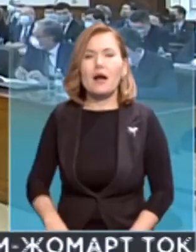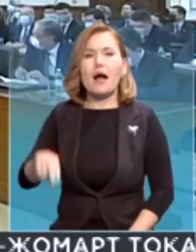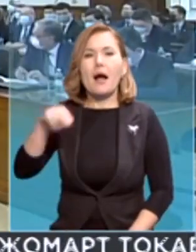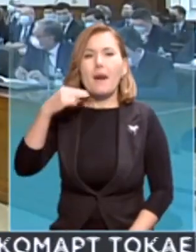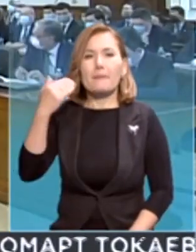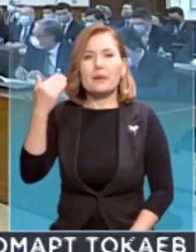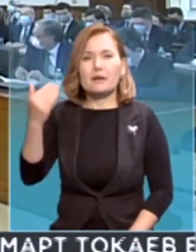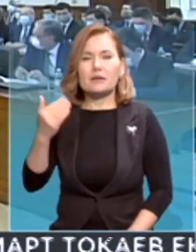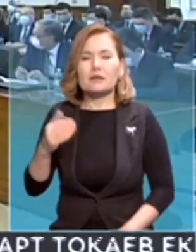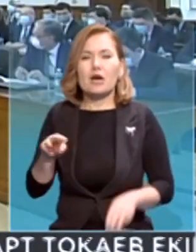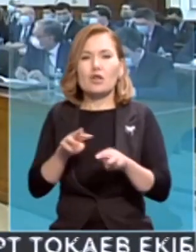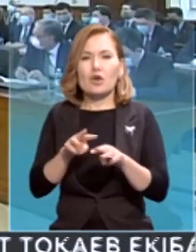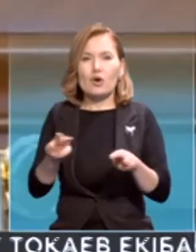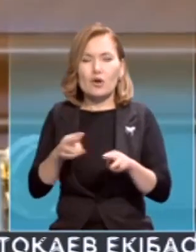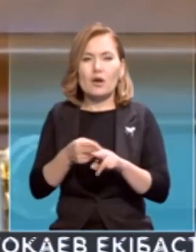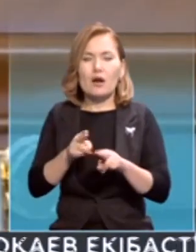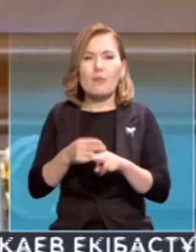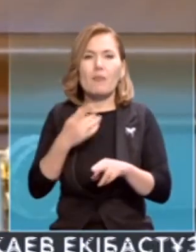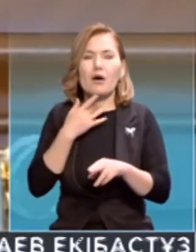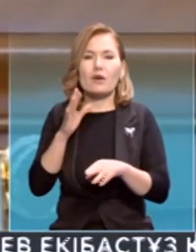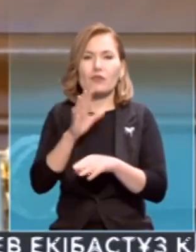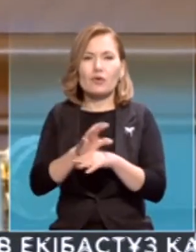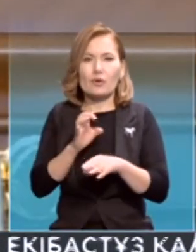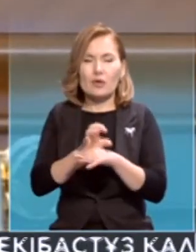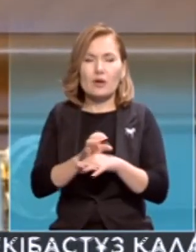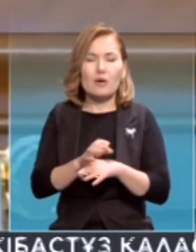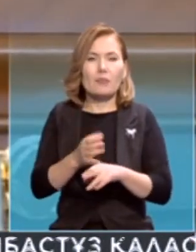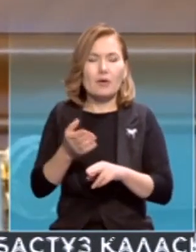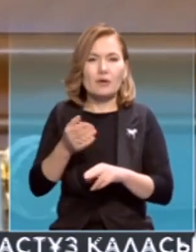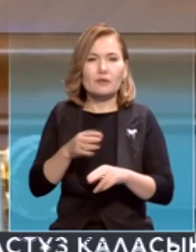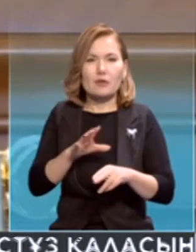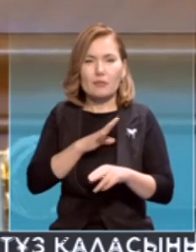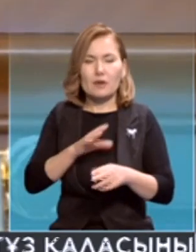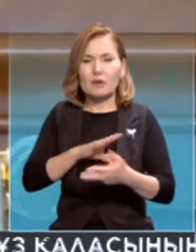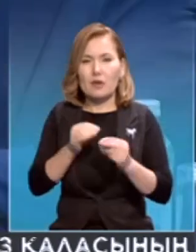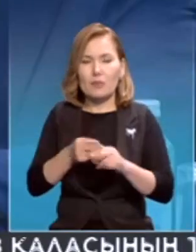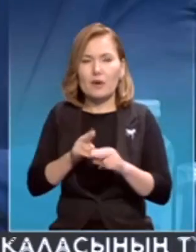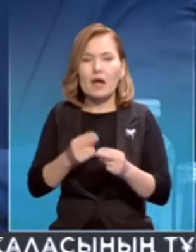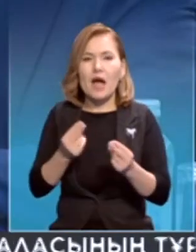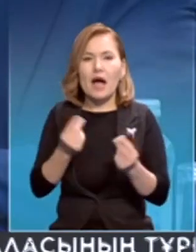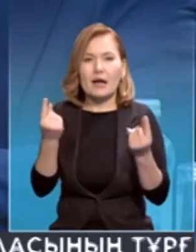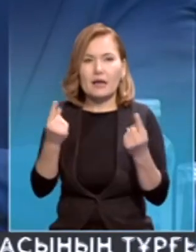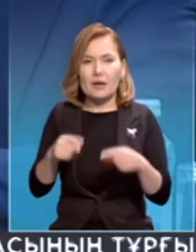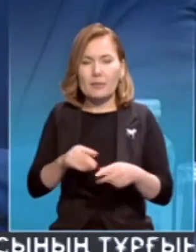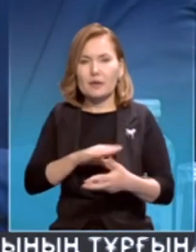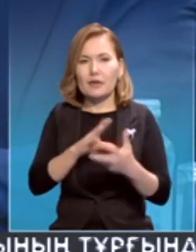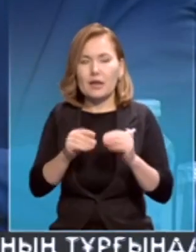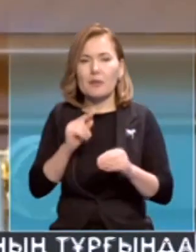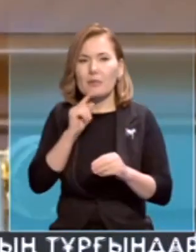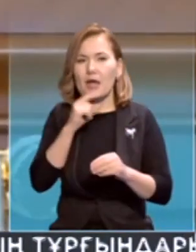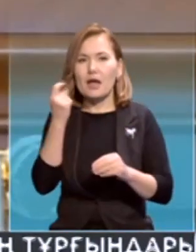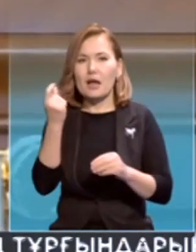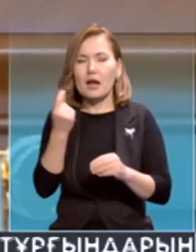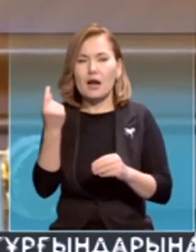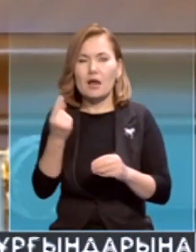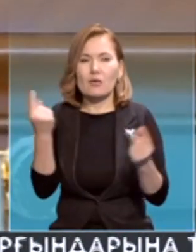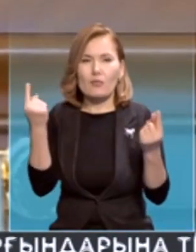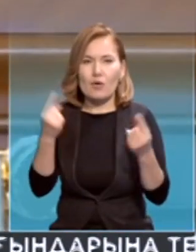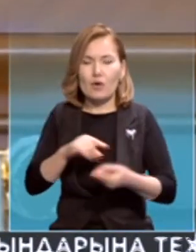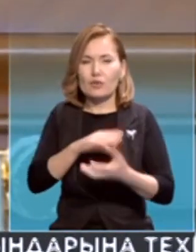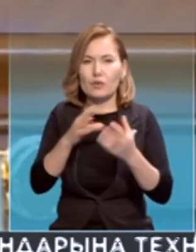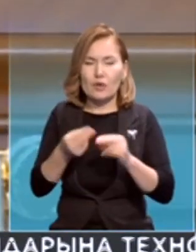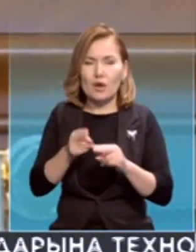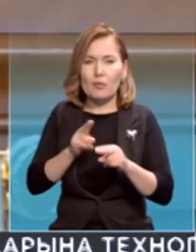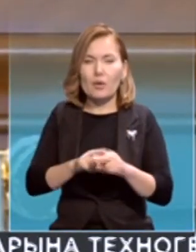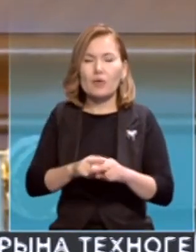үкіметтің бағаны тұрақтандыруға бағытталған шараларын бұған дейін де тиімсіз деп атаған. Инфляция күрт өсіп, ал экономикалық деңгейдің керісінше төмендеп кеткенін бұл